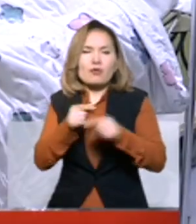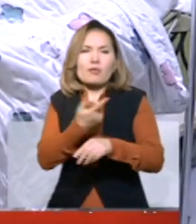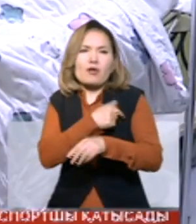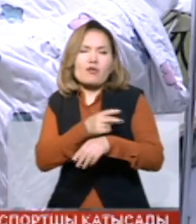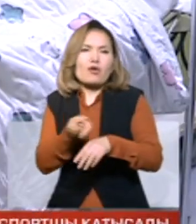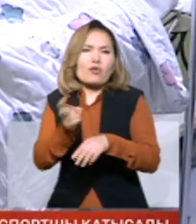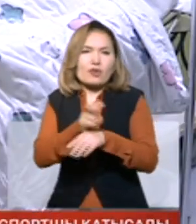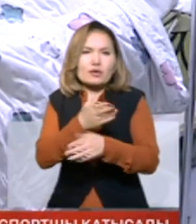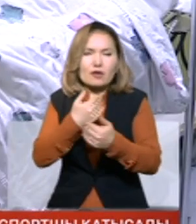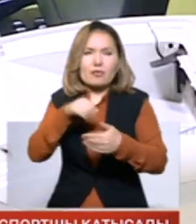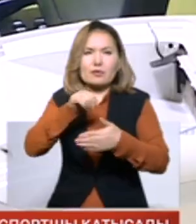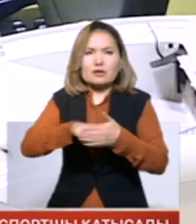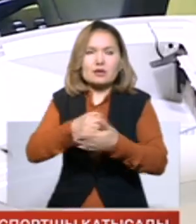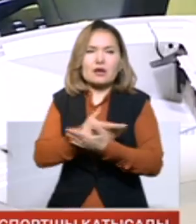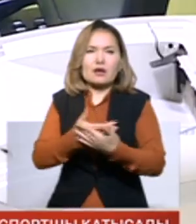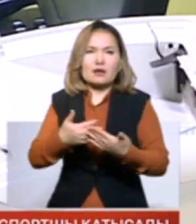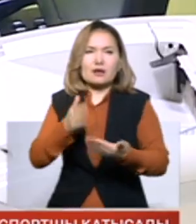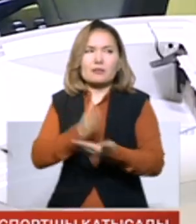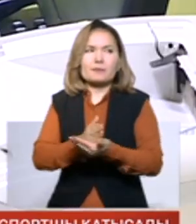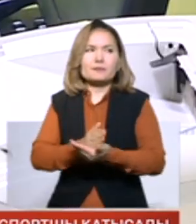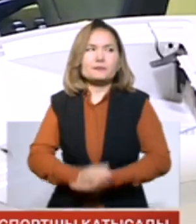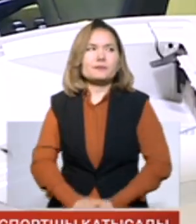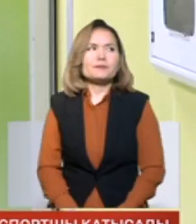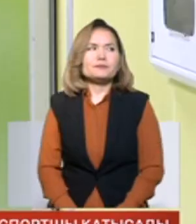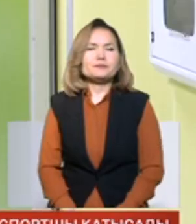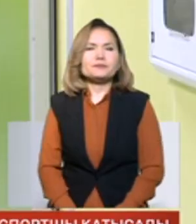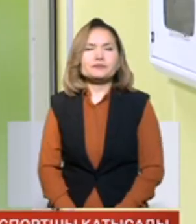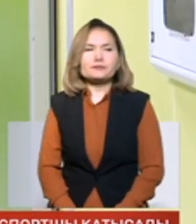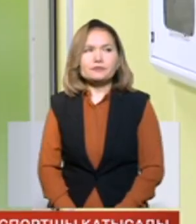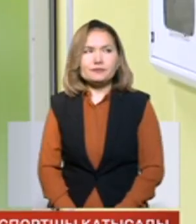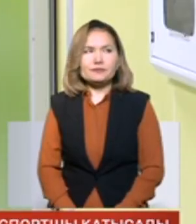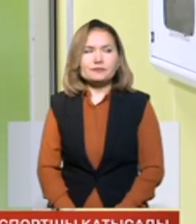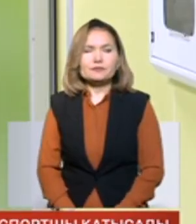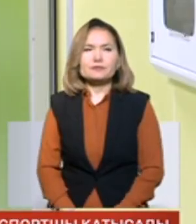кешіктіріп алу себеп дейді. Динара Жарқынбек, Арайлым Алмасова, Қазақстан ұлттық арнасы, Астана.